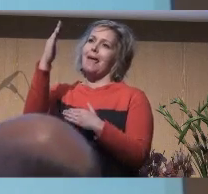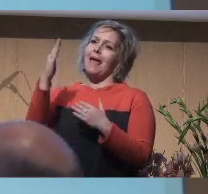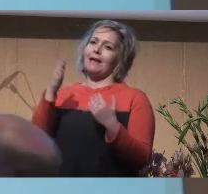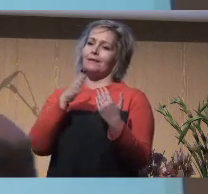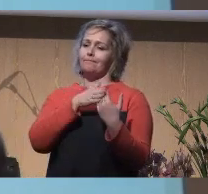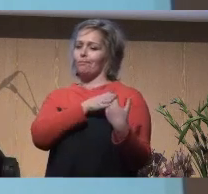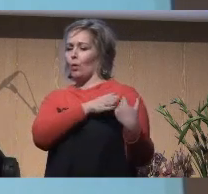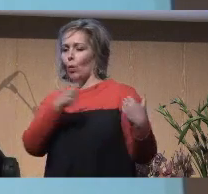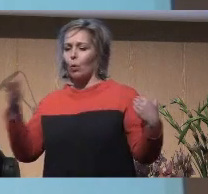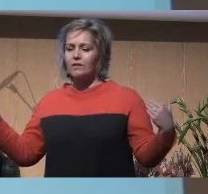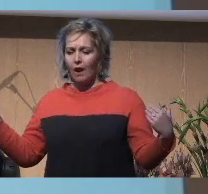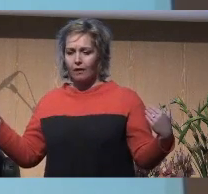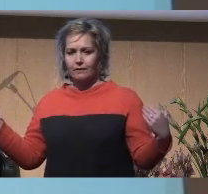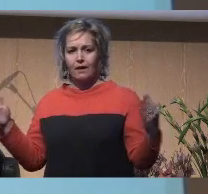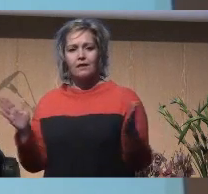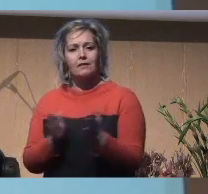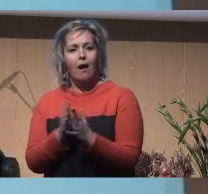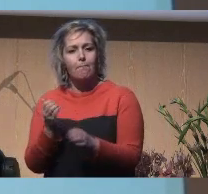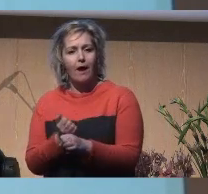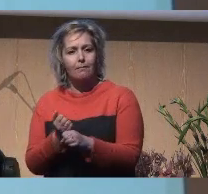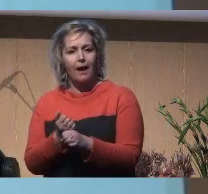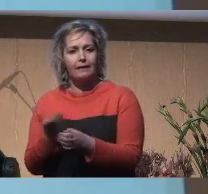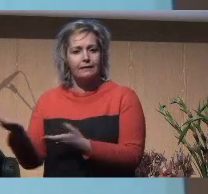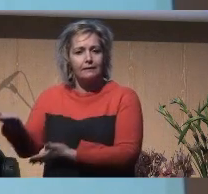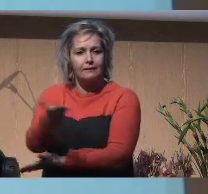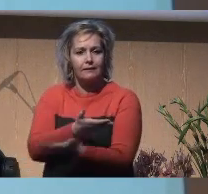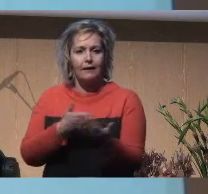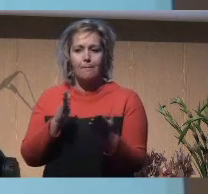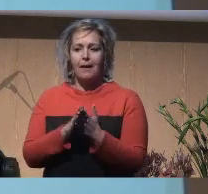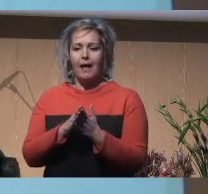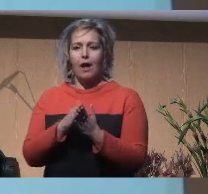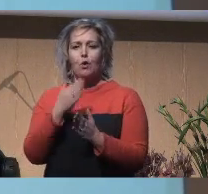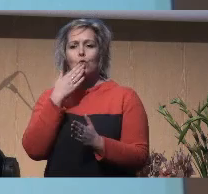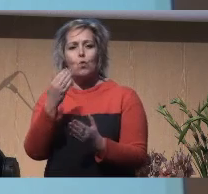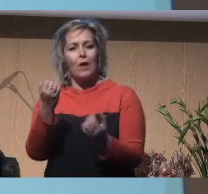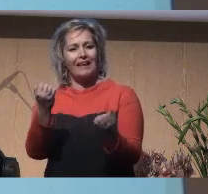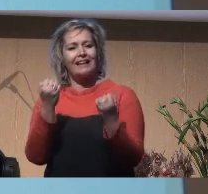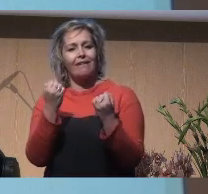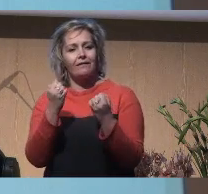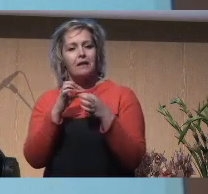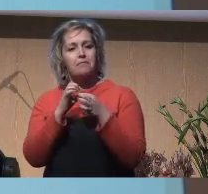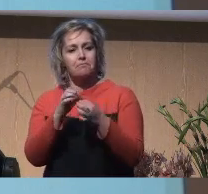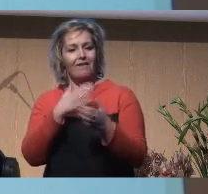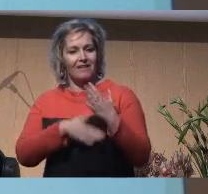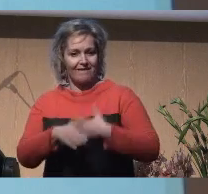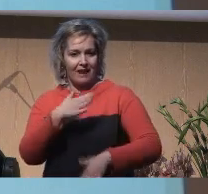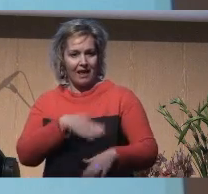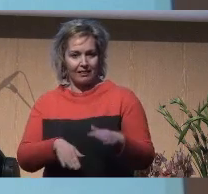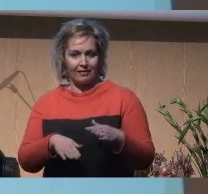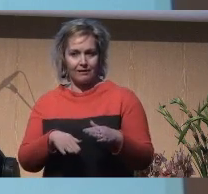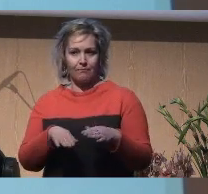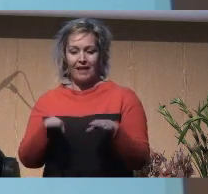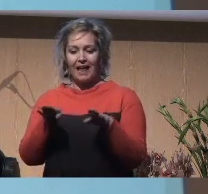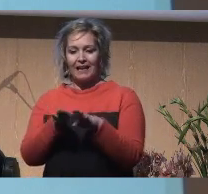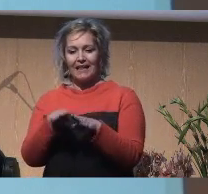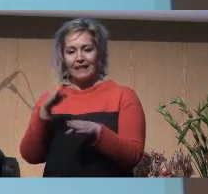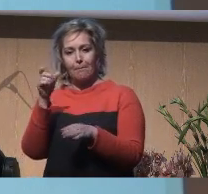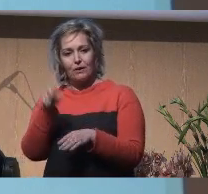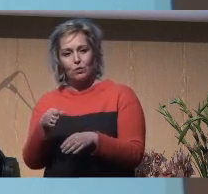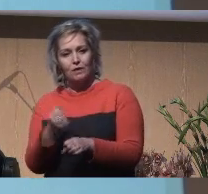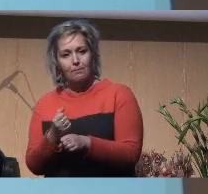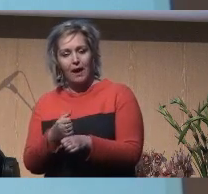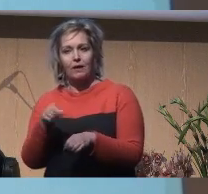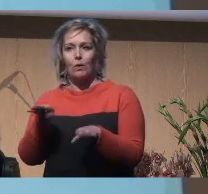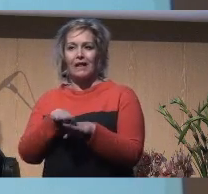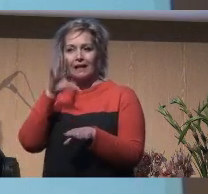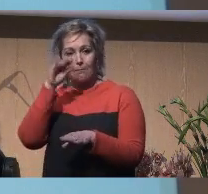utstrakt samarbeid med gode krefter innenfor frivilligheten, i likepersonsarbeid eller